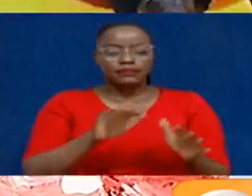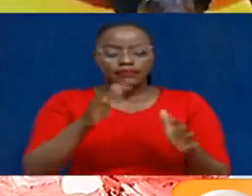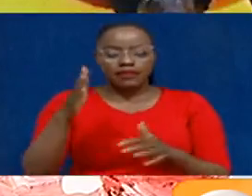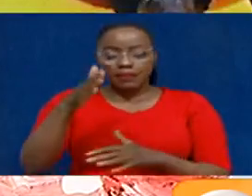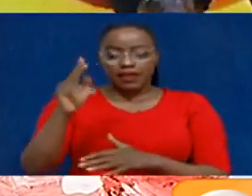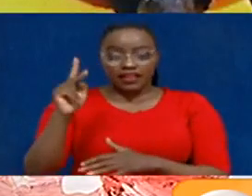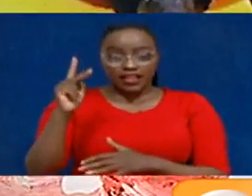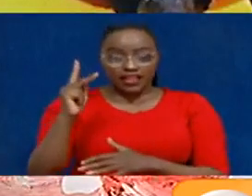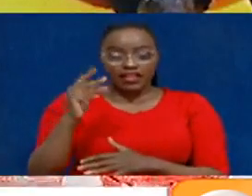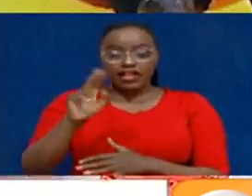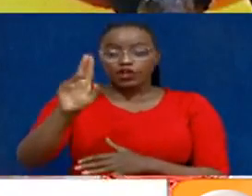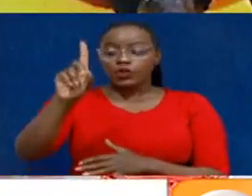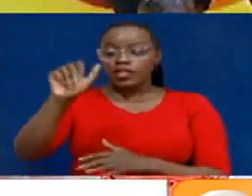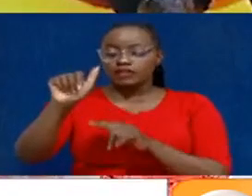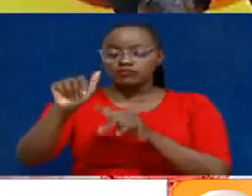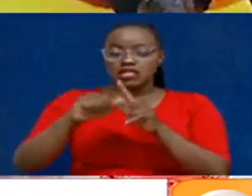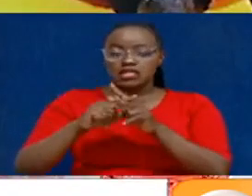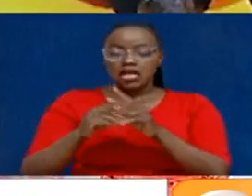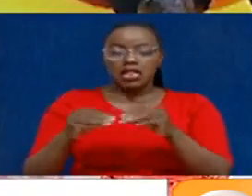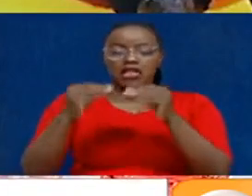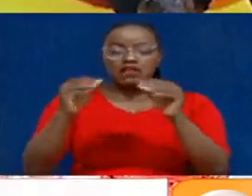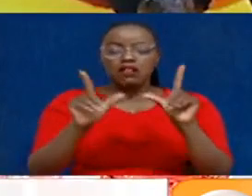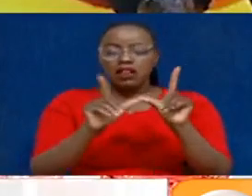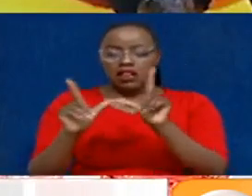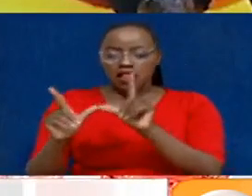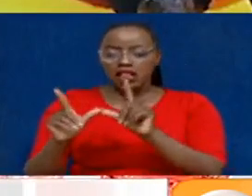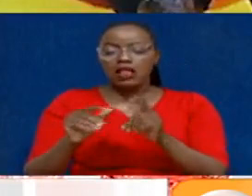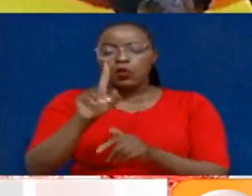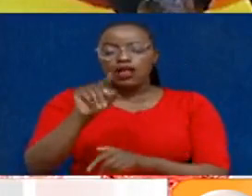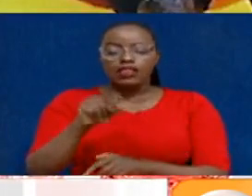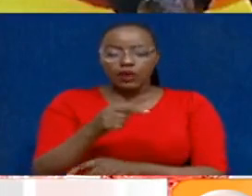Turejee hapa nchini ambapo chama cha UDA kimeanza shughuli ya kutoa vyeti kwa wagombeaji